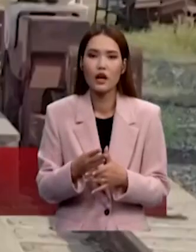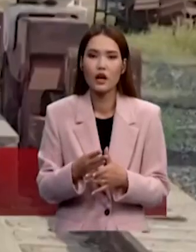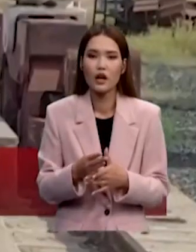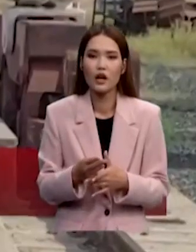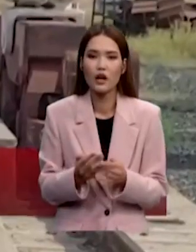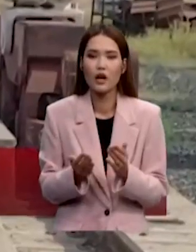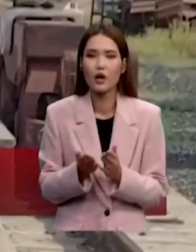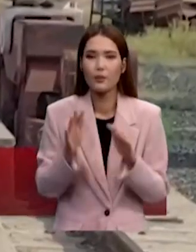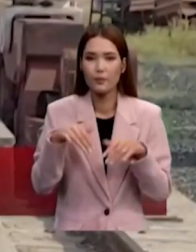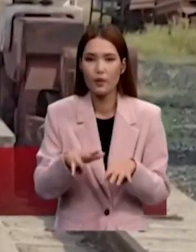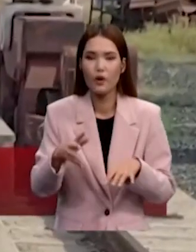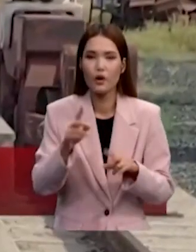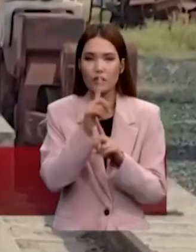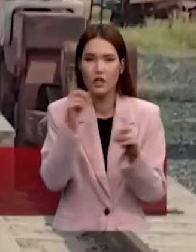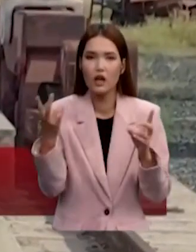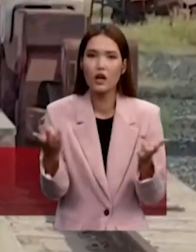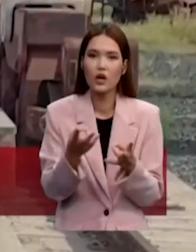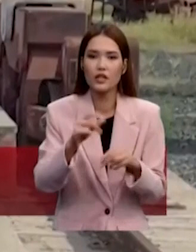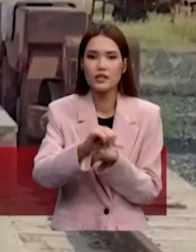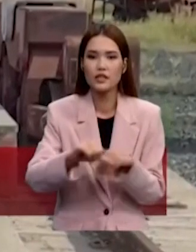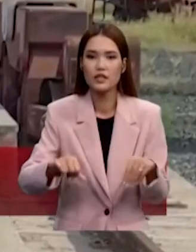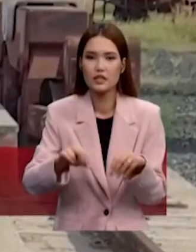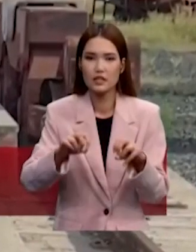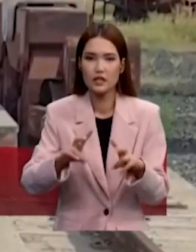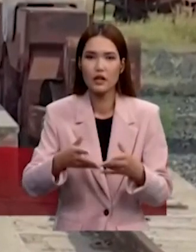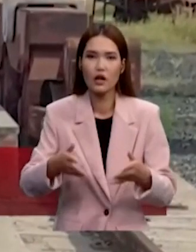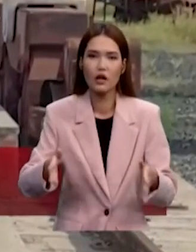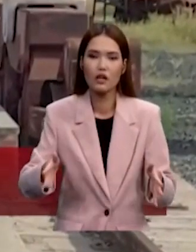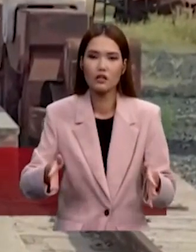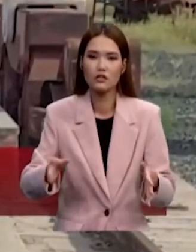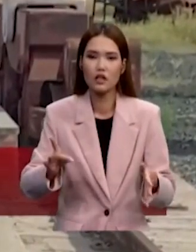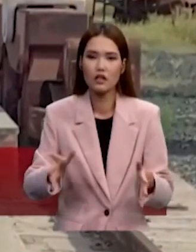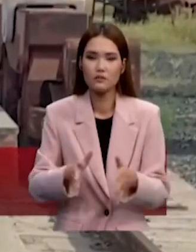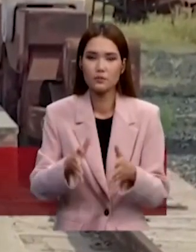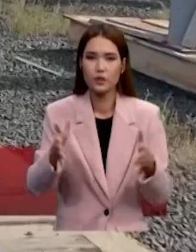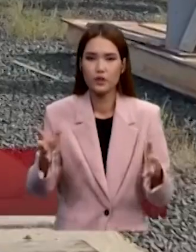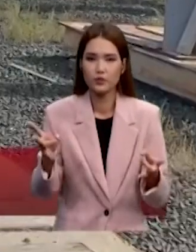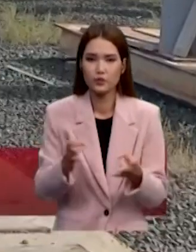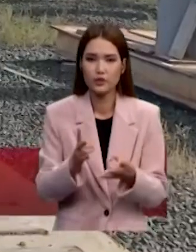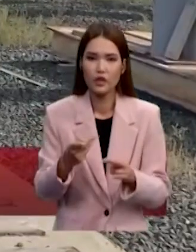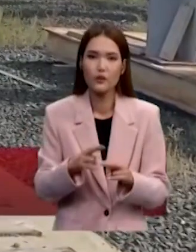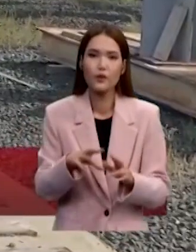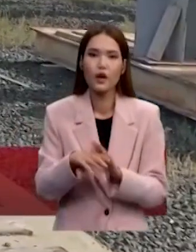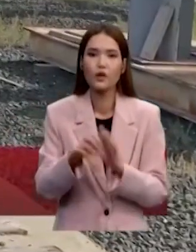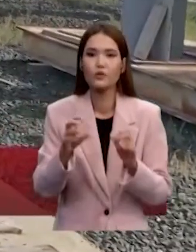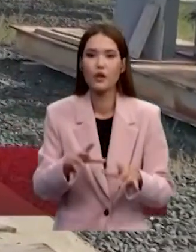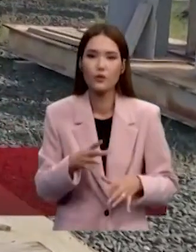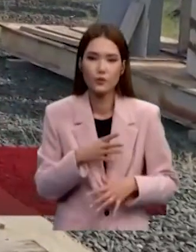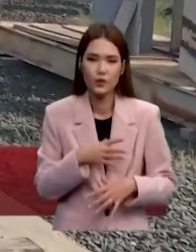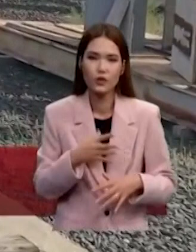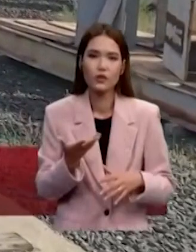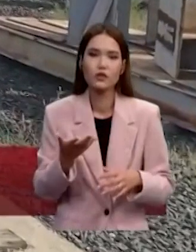располагает обширные территории для постройки вот таких вот складов. Нет воды на